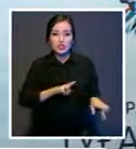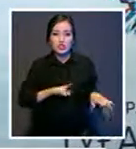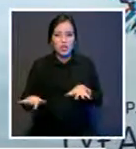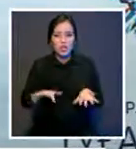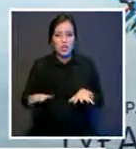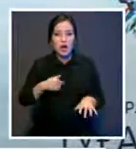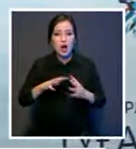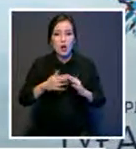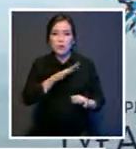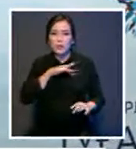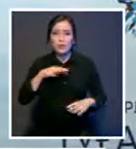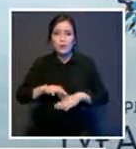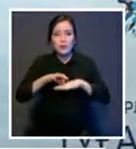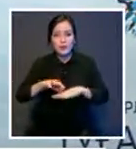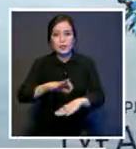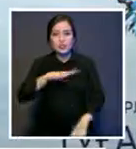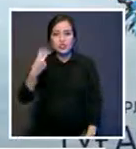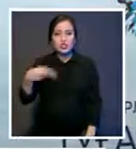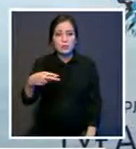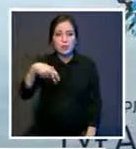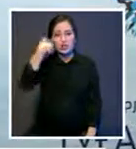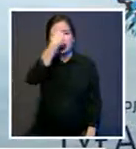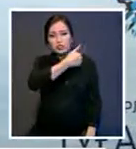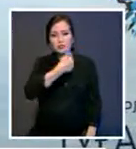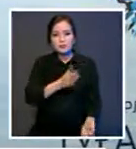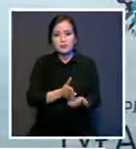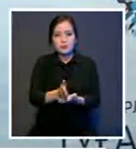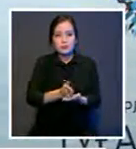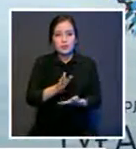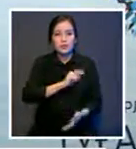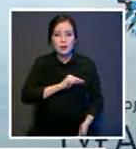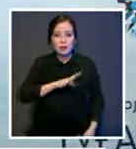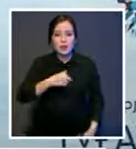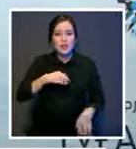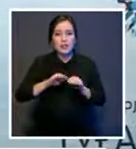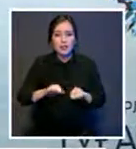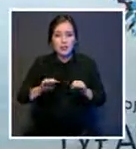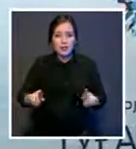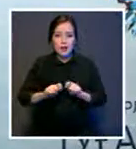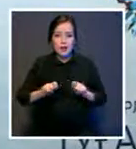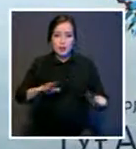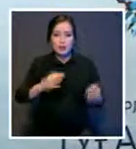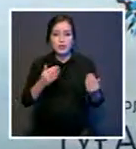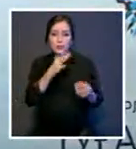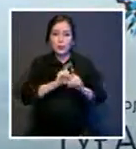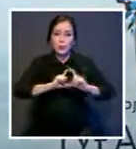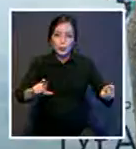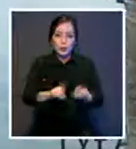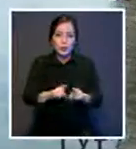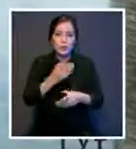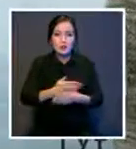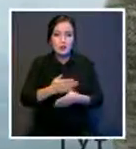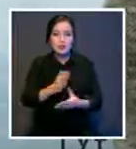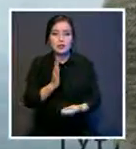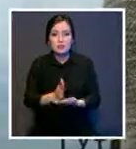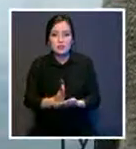ауылда көп жасап жатырмыз. Біз 20 жылдай сол ауылда тұрып істеп жатырмыз. Бізде детский сатымыз ашылды. Міне бүгін мектепке көмектесіп жатырмыз.